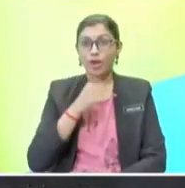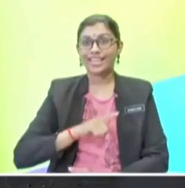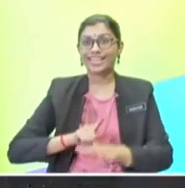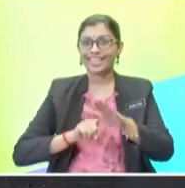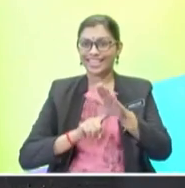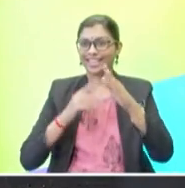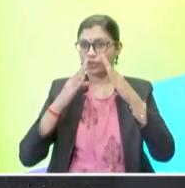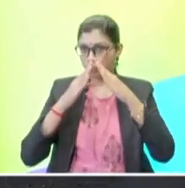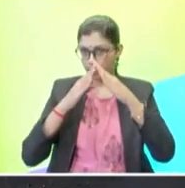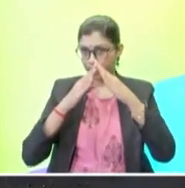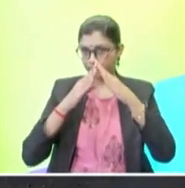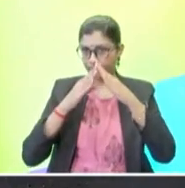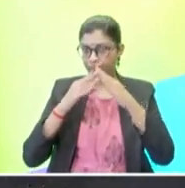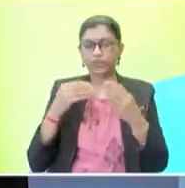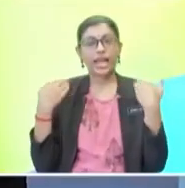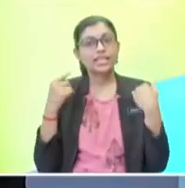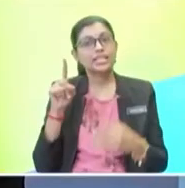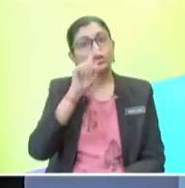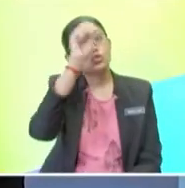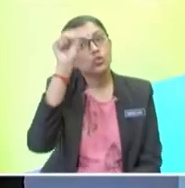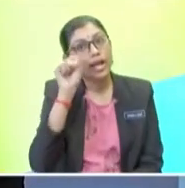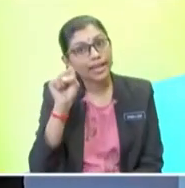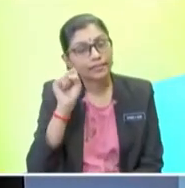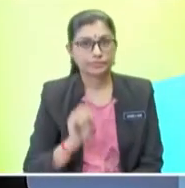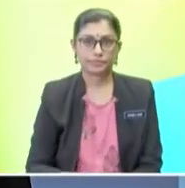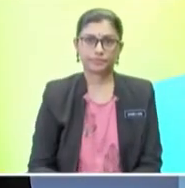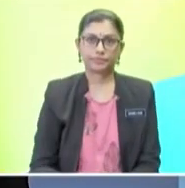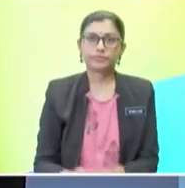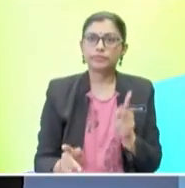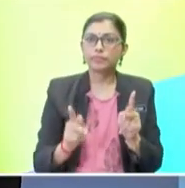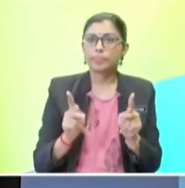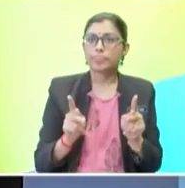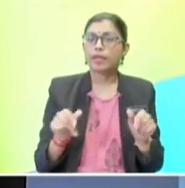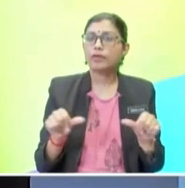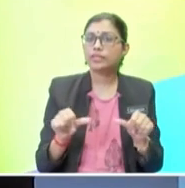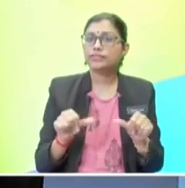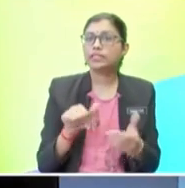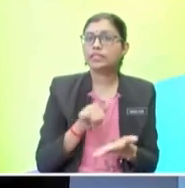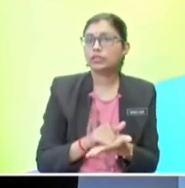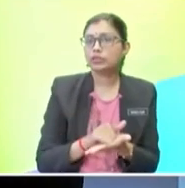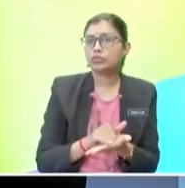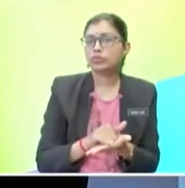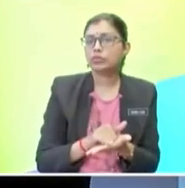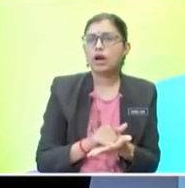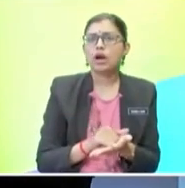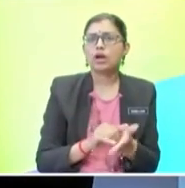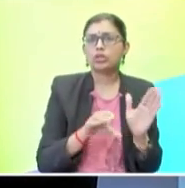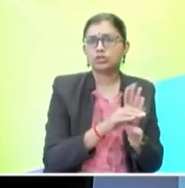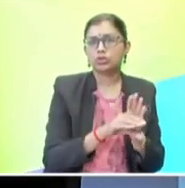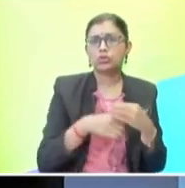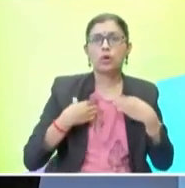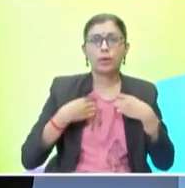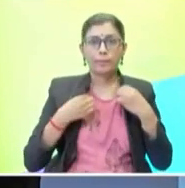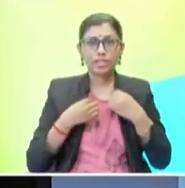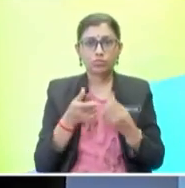Cuma, cikgu nak tanya satu soalan. Boleh tak kalau aktiviti itu selalunya dibuat oleh anak perempuan tapi dilakukan oleh anak